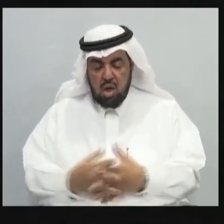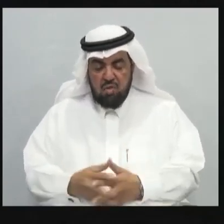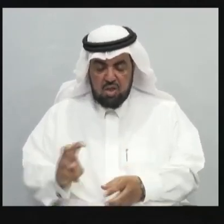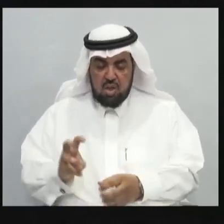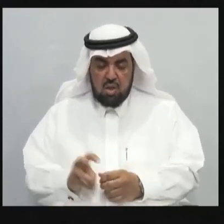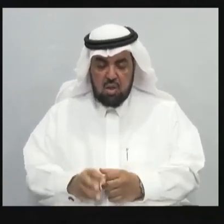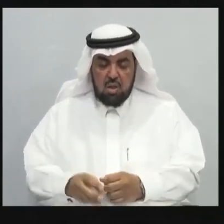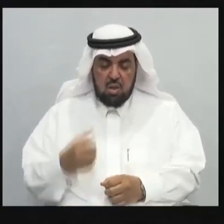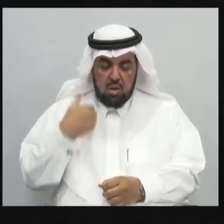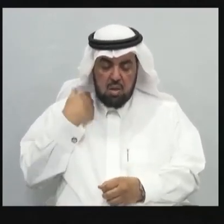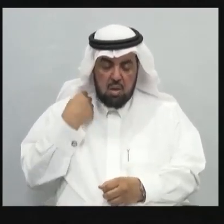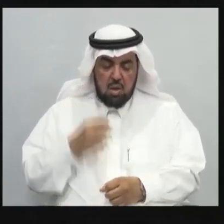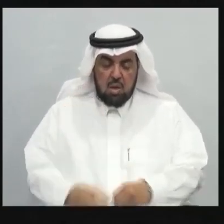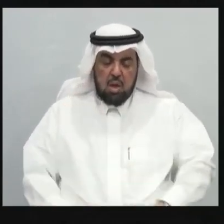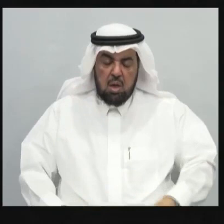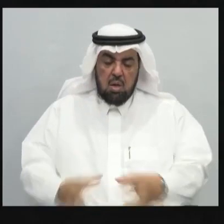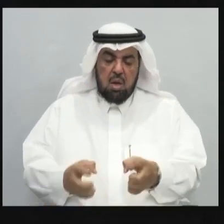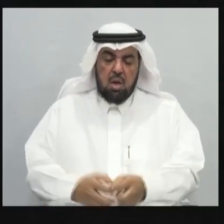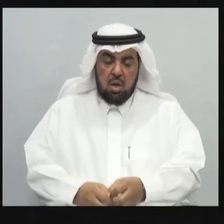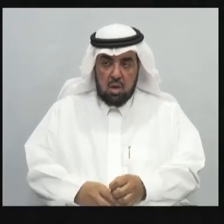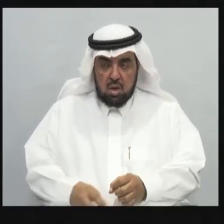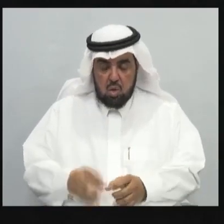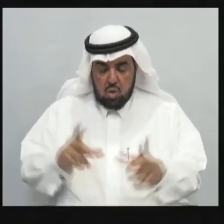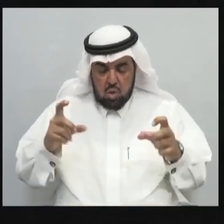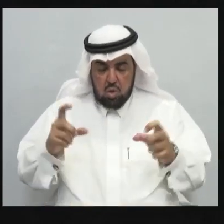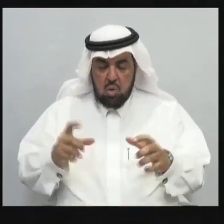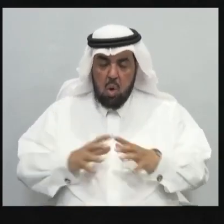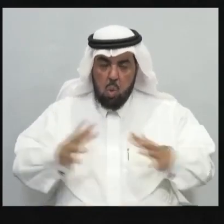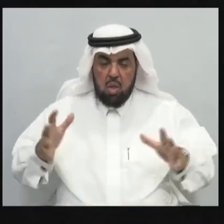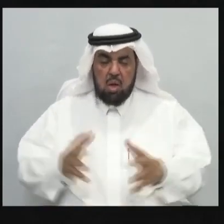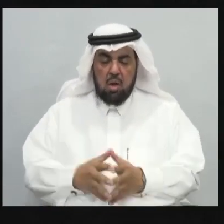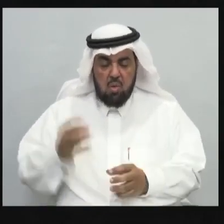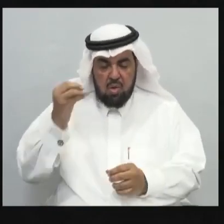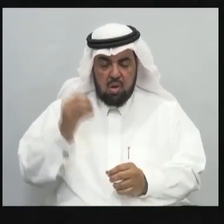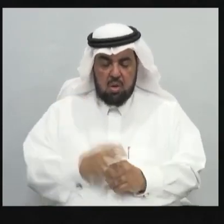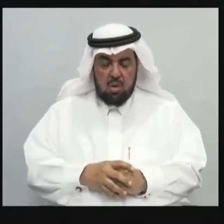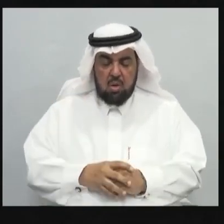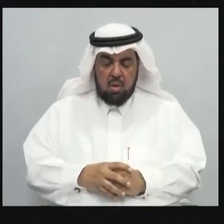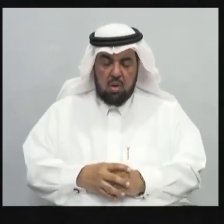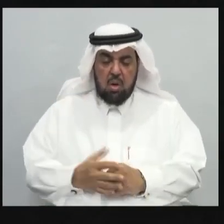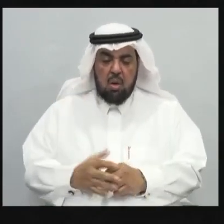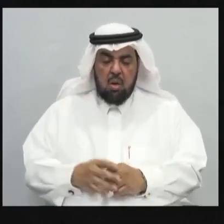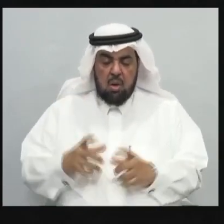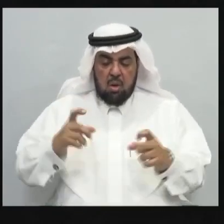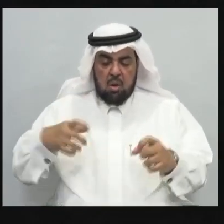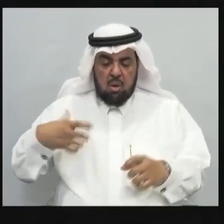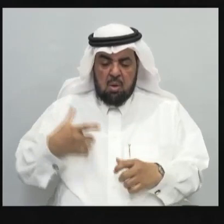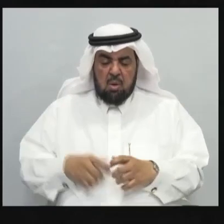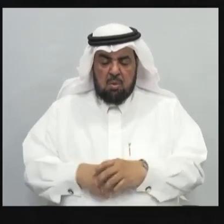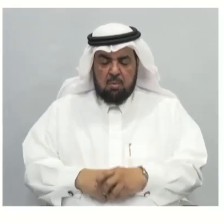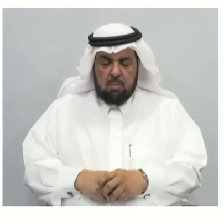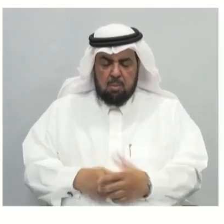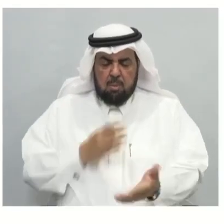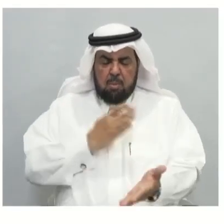الشركه تقوم يقوم بتحليلها لكي تكون الصوره اوضح الصوره سابقا تكون ضبابيه بالنسبه للمدير مع